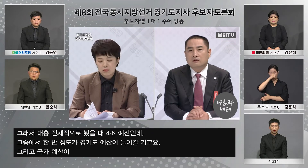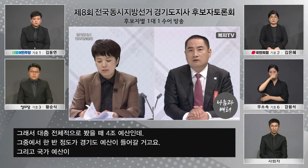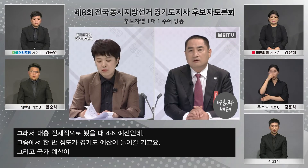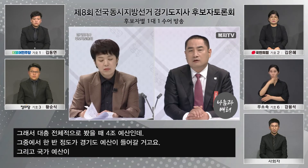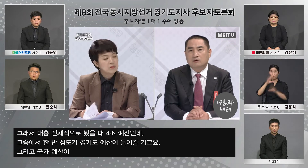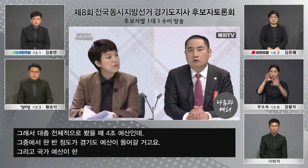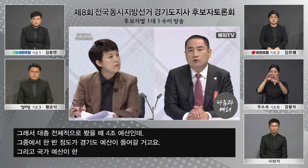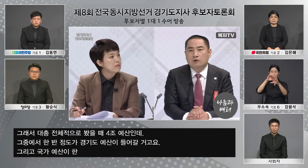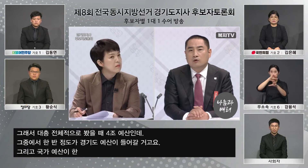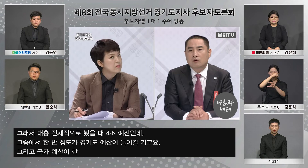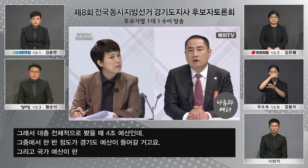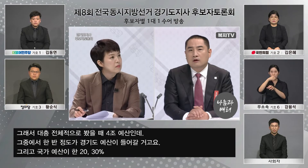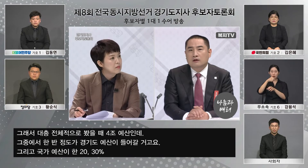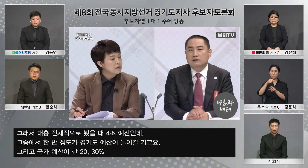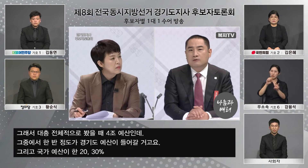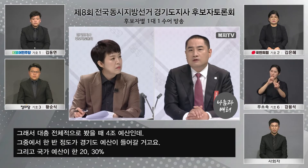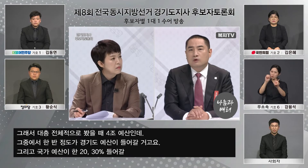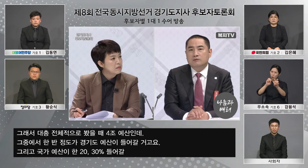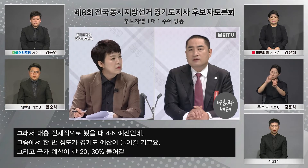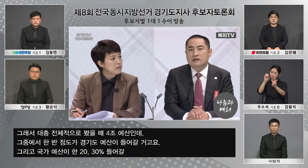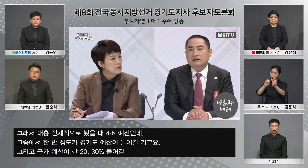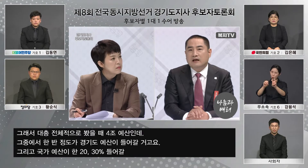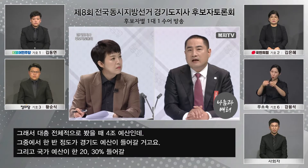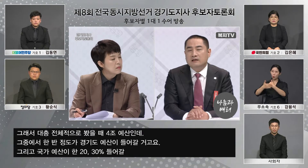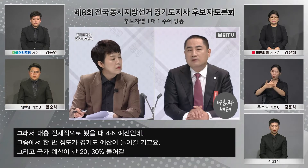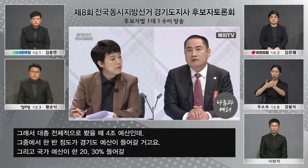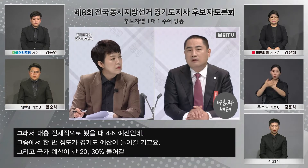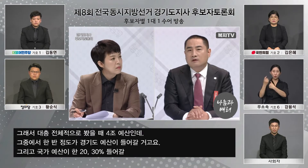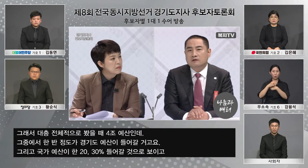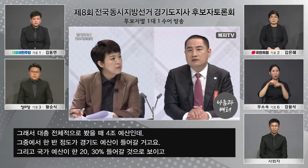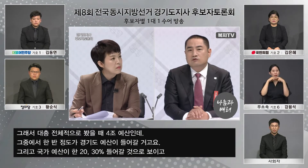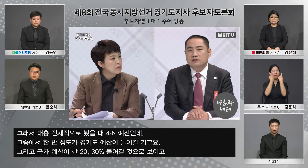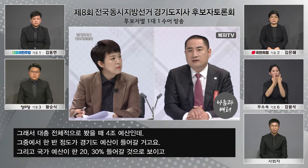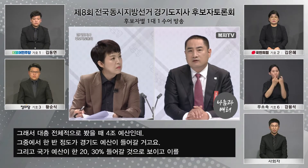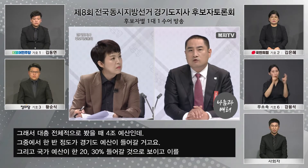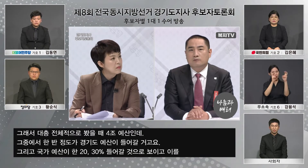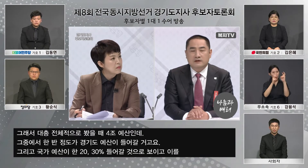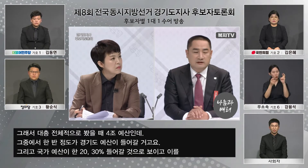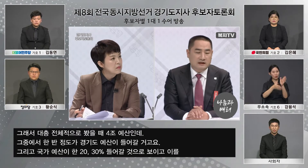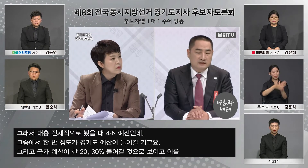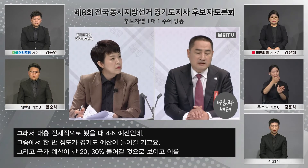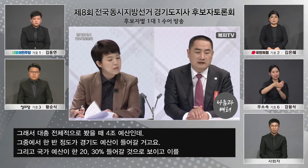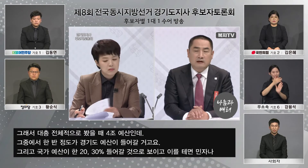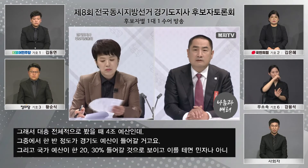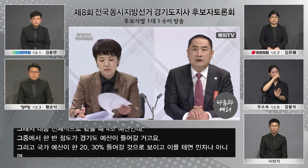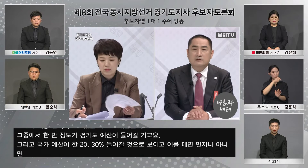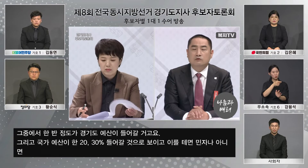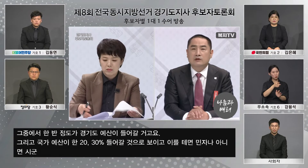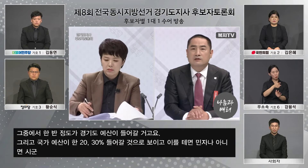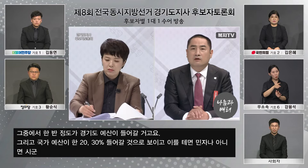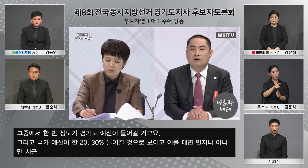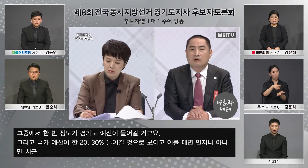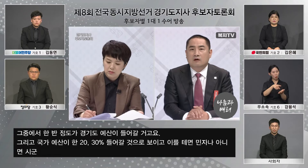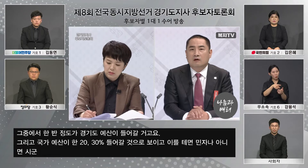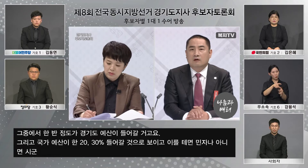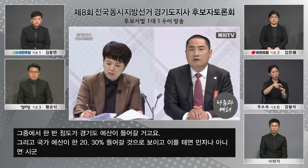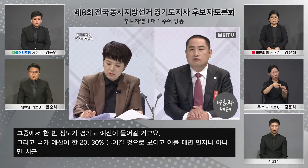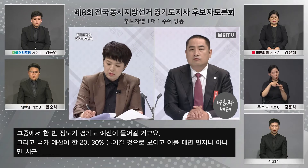들어갈 걸로 보이고, 이를테면 일종의 민자나 아니면 시군 예산에서 조금 뺐쓴다든지 하는 방식으로